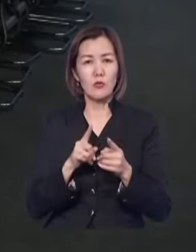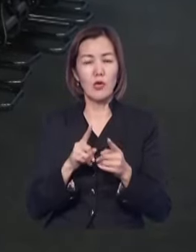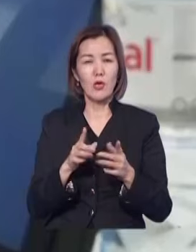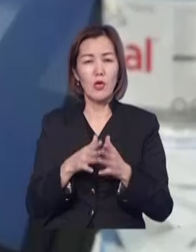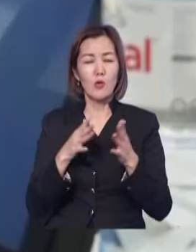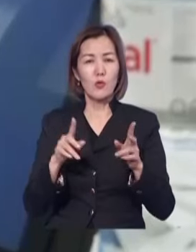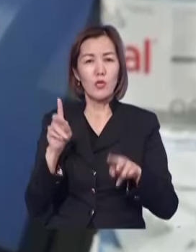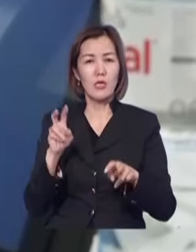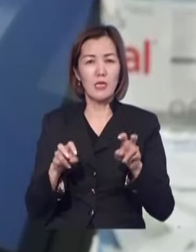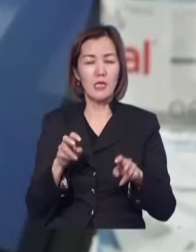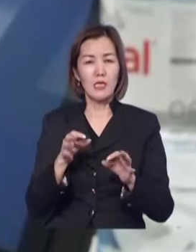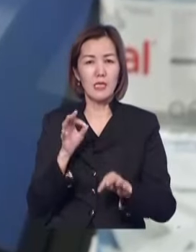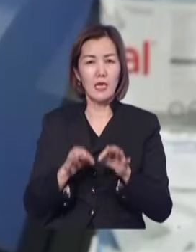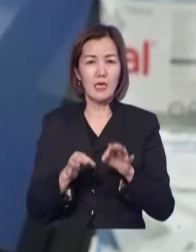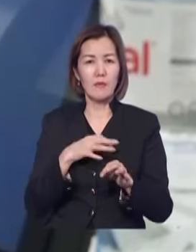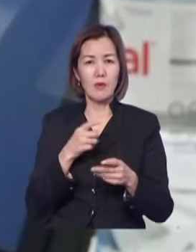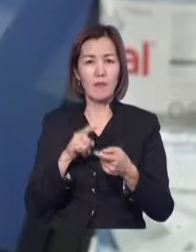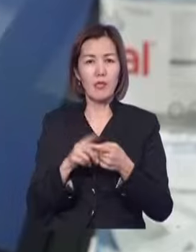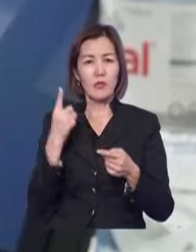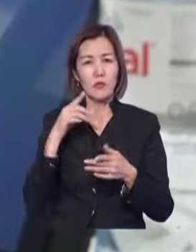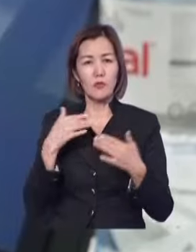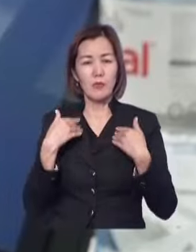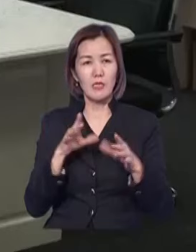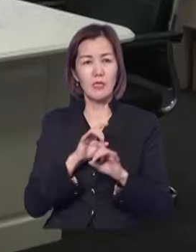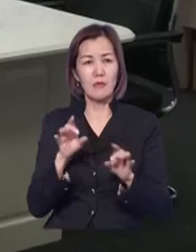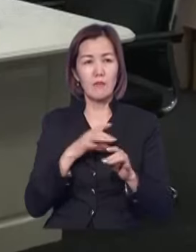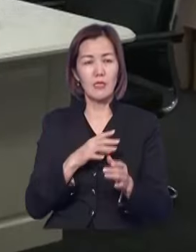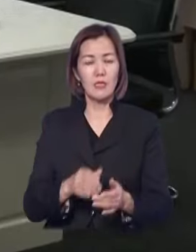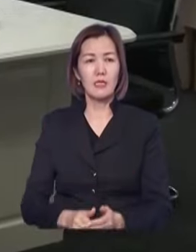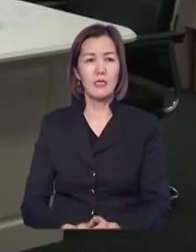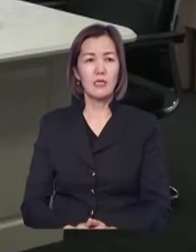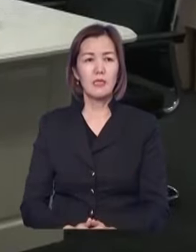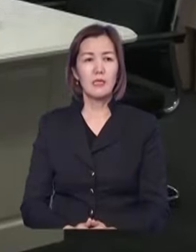басқосуда көтерілген мәселелерге қатысты өз пікірлерін де білдірді.